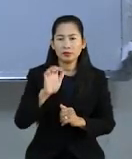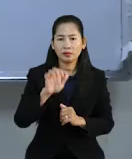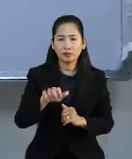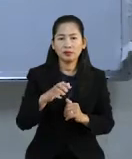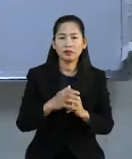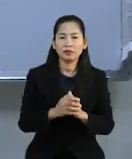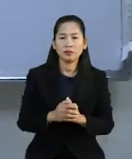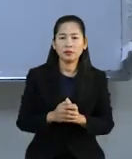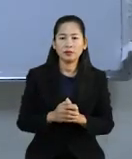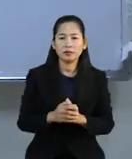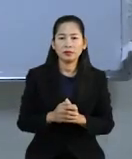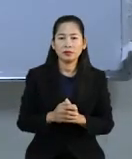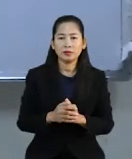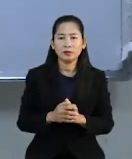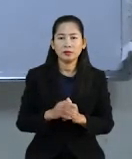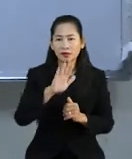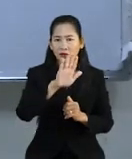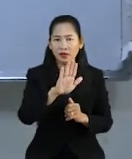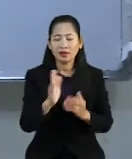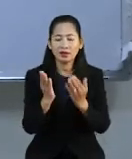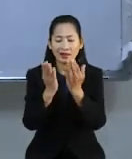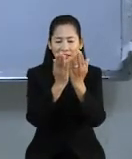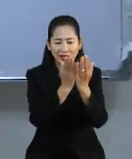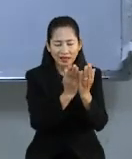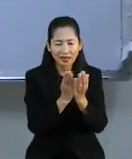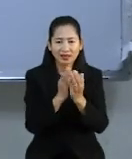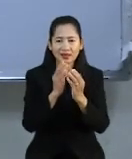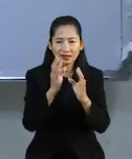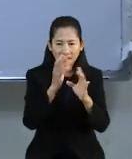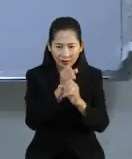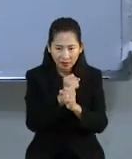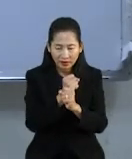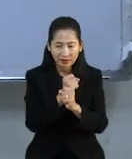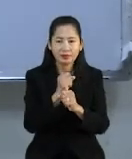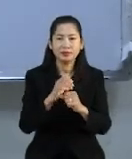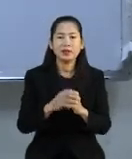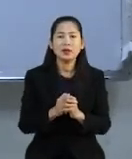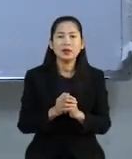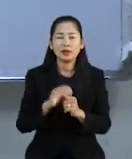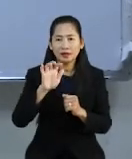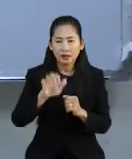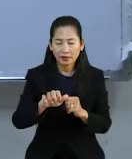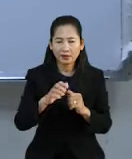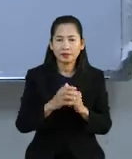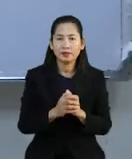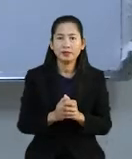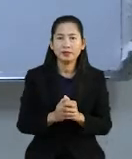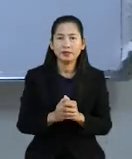Chà. Con ăn ngập chậm tặng áo khí nè. Chà ăn đi không ai nha cốt. Chà.